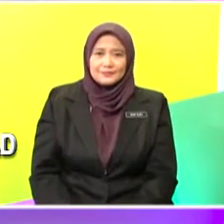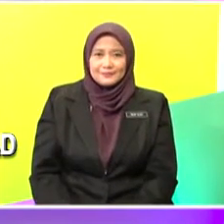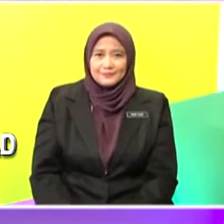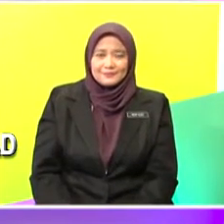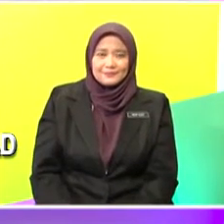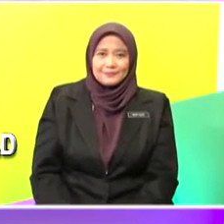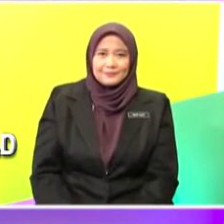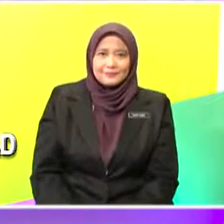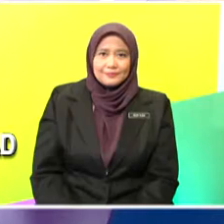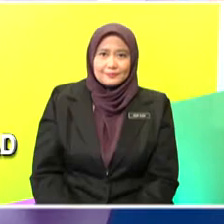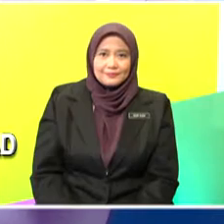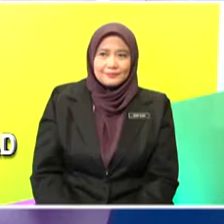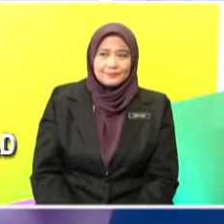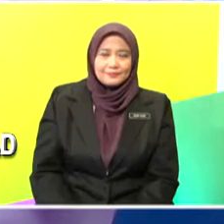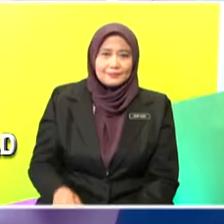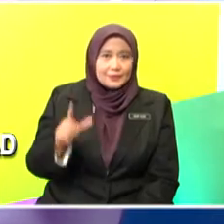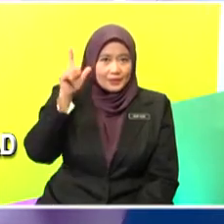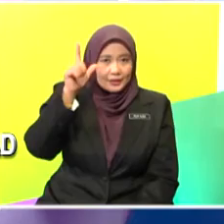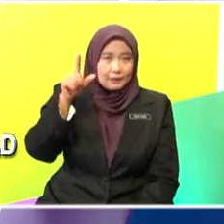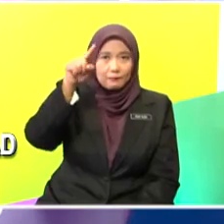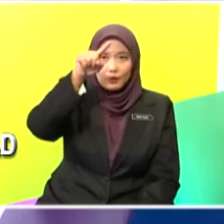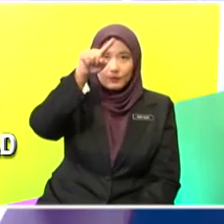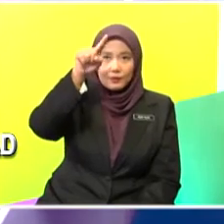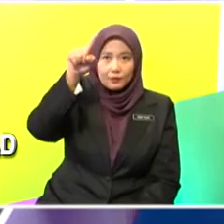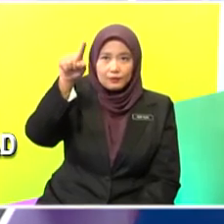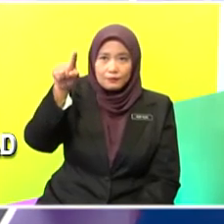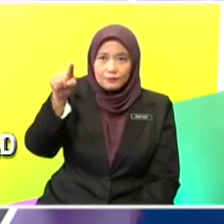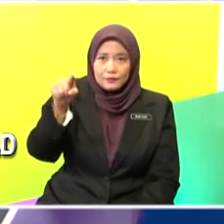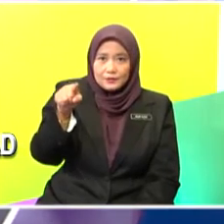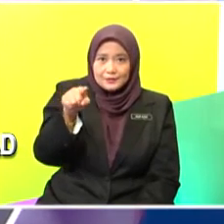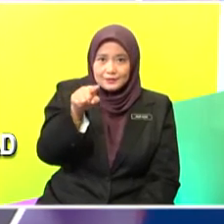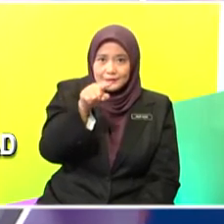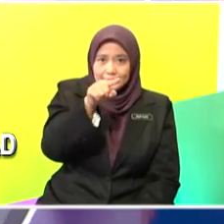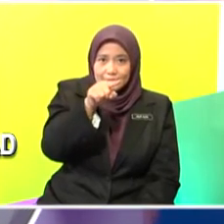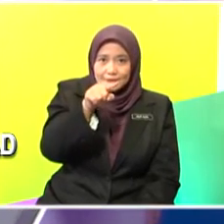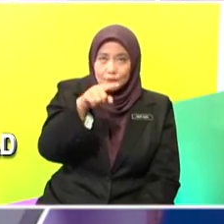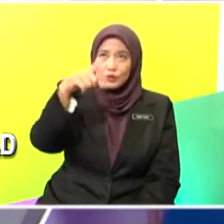Okey, bulan sabit. Bulan sabit. Tarik bengkok sikit.